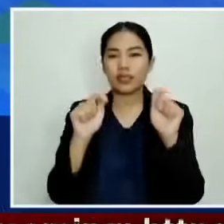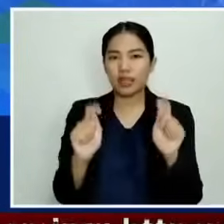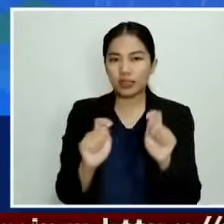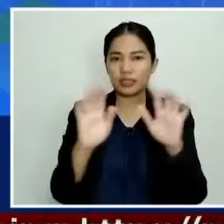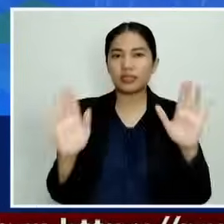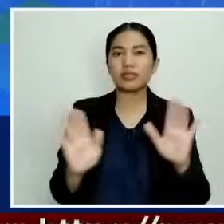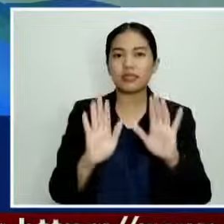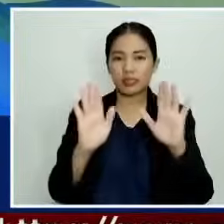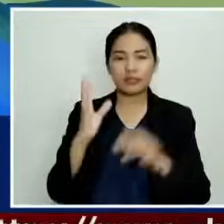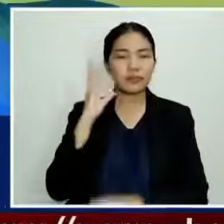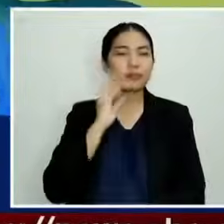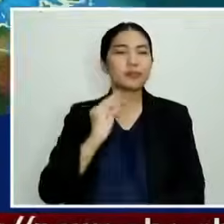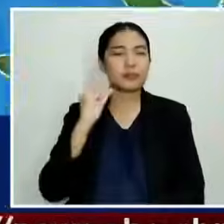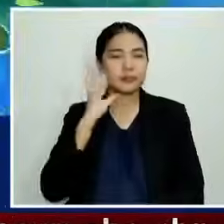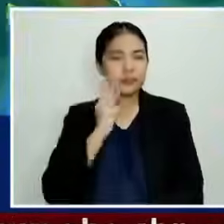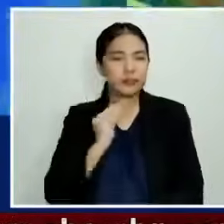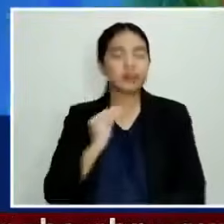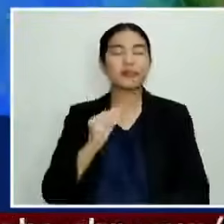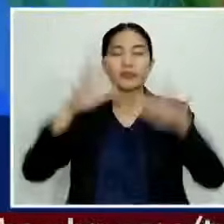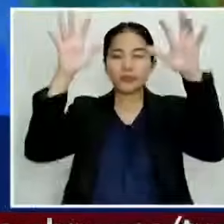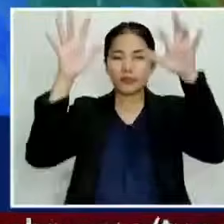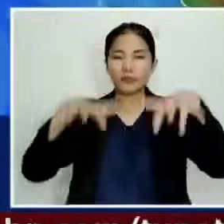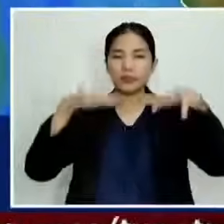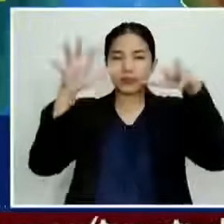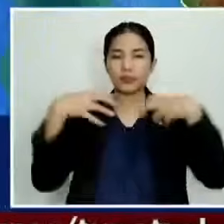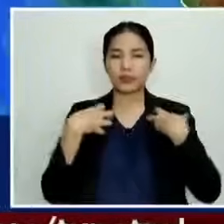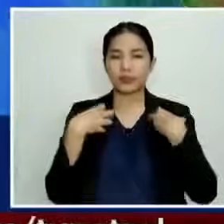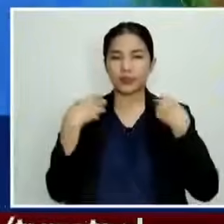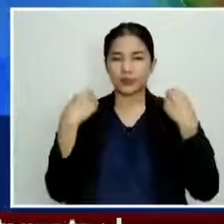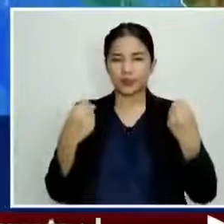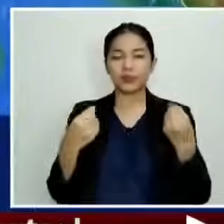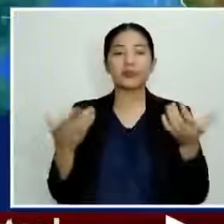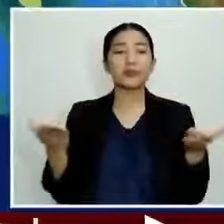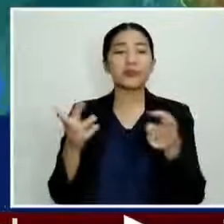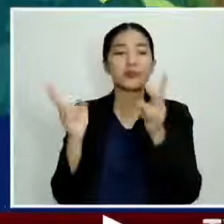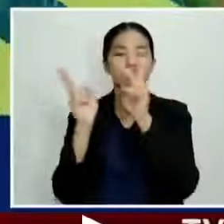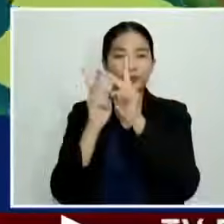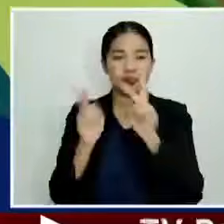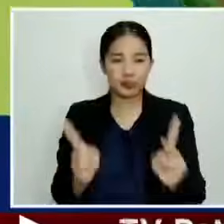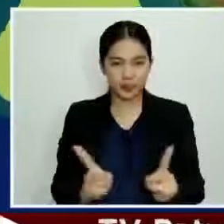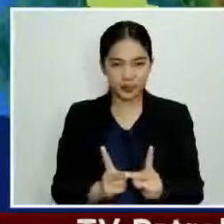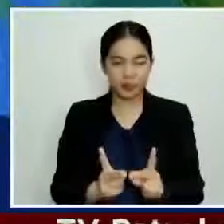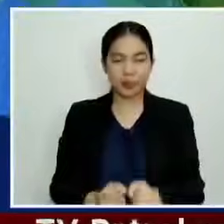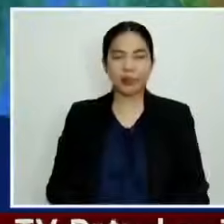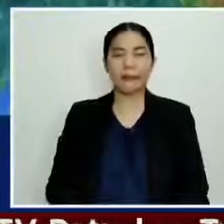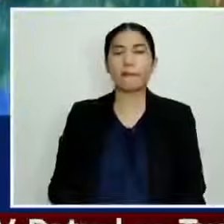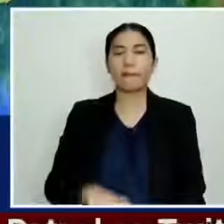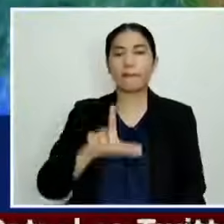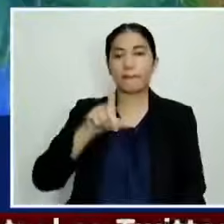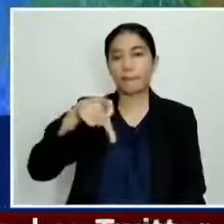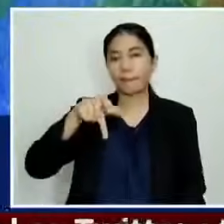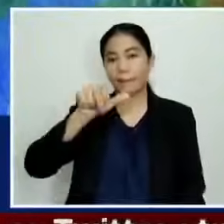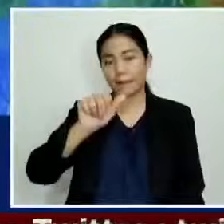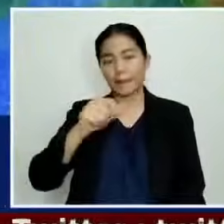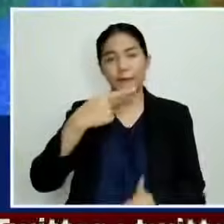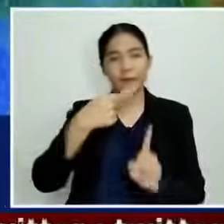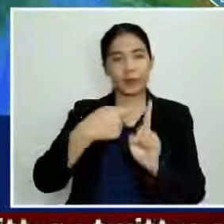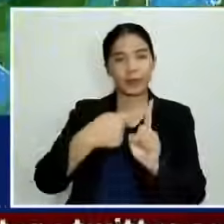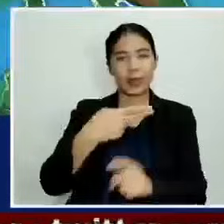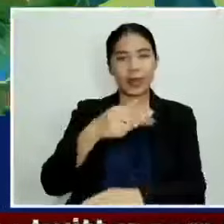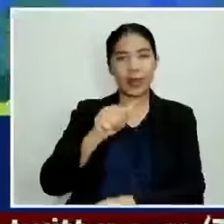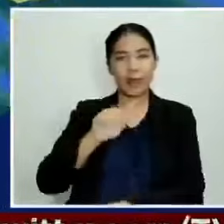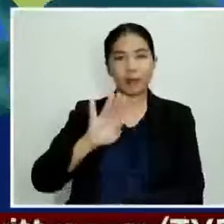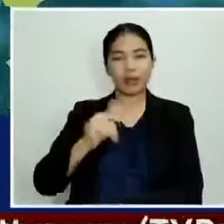ng malalakas na pag-ulan sa buong probinsya ng Palawan. Dahil sa LPA at habagat, maulan na bukas ng umaga